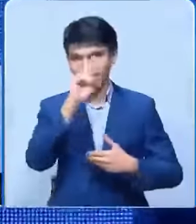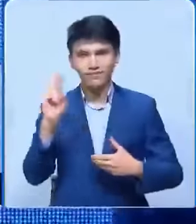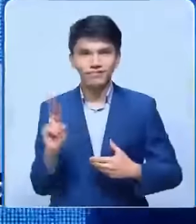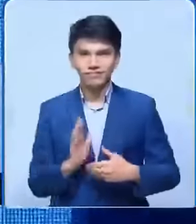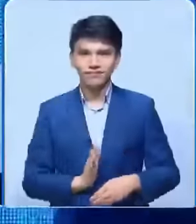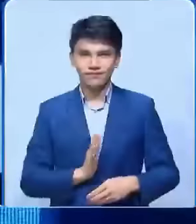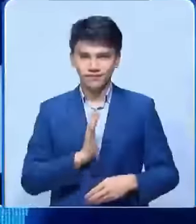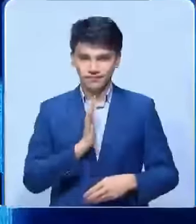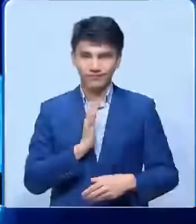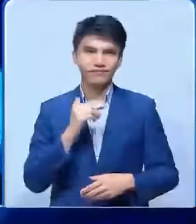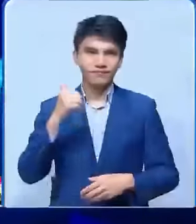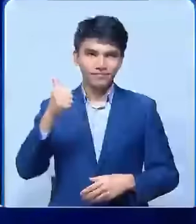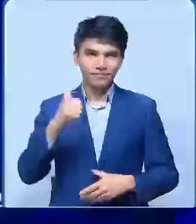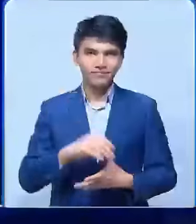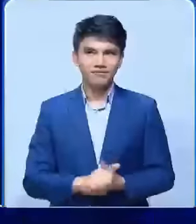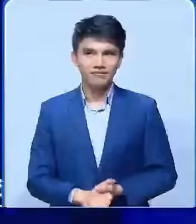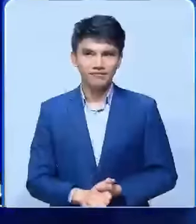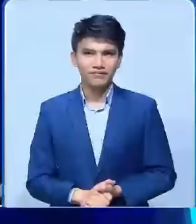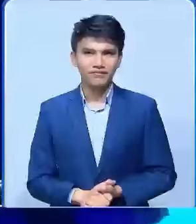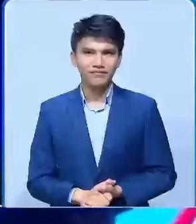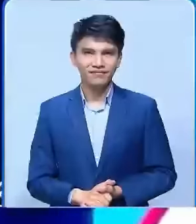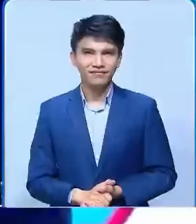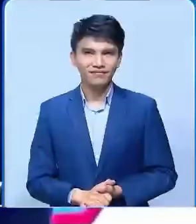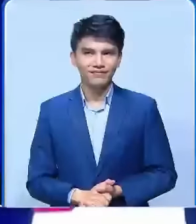เกียรติมีศักดิ์ศรีไปพร้อมๆกันค่ะ